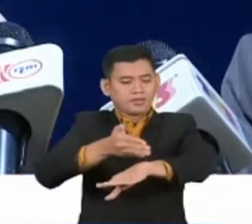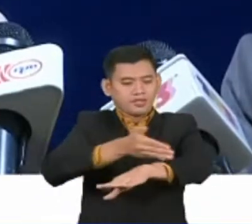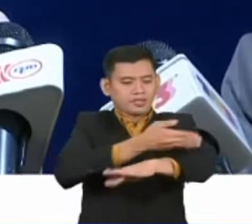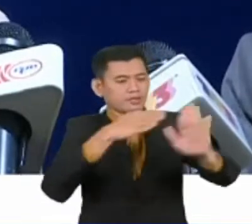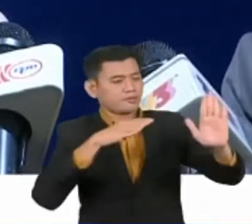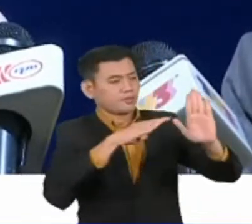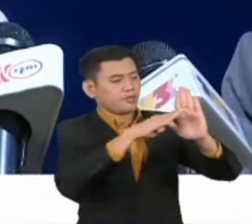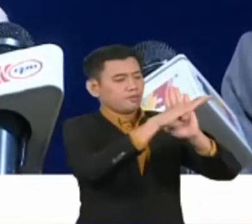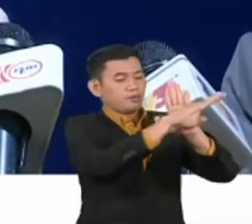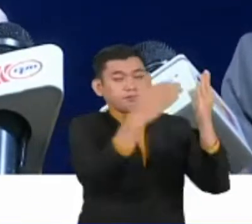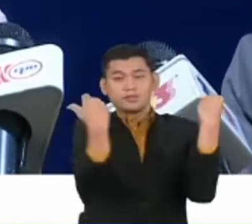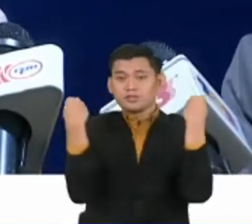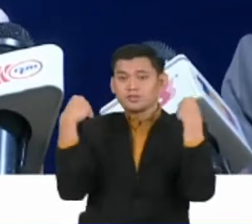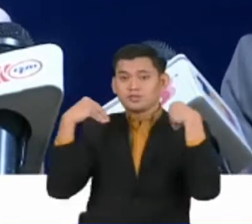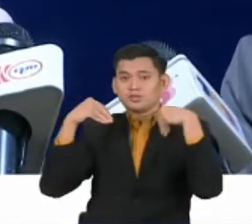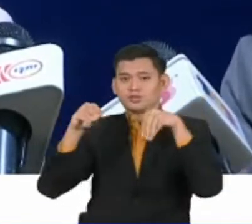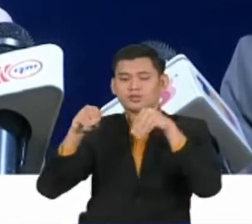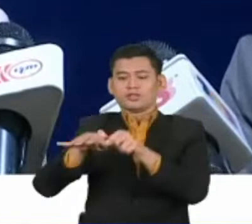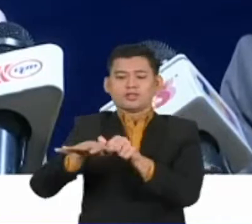demand